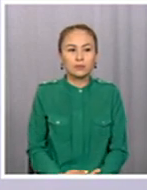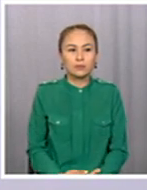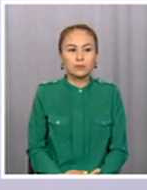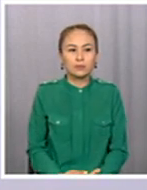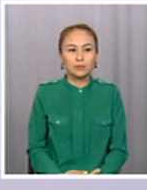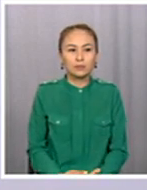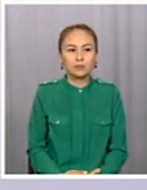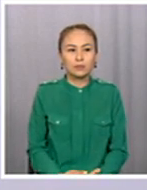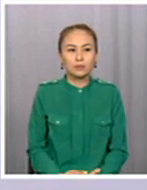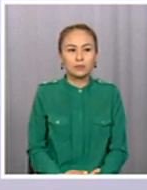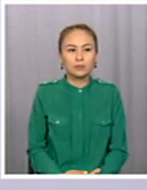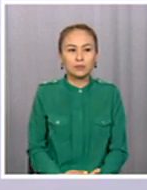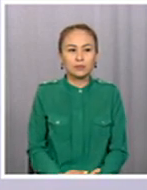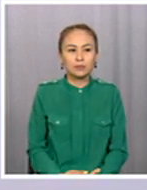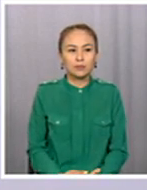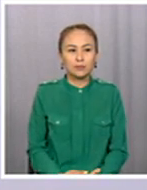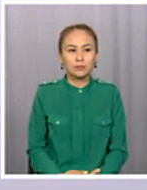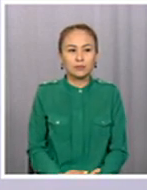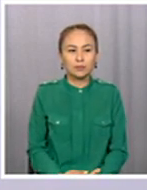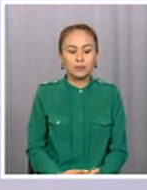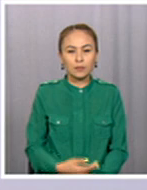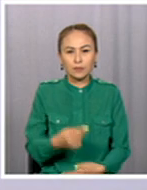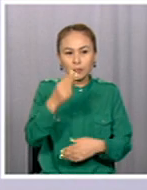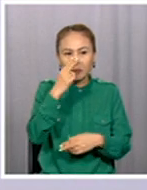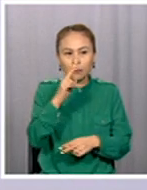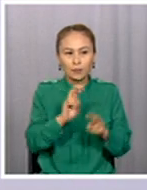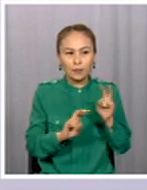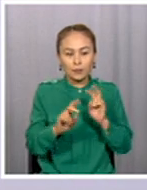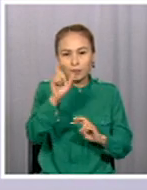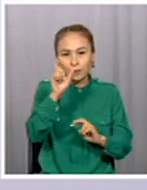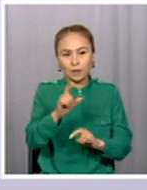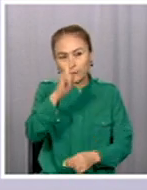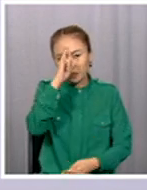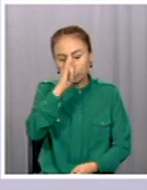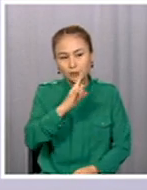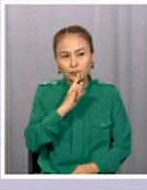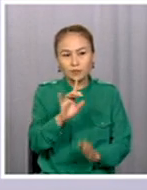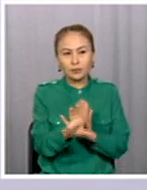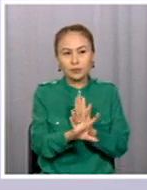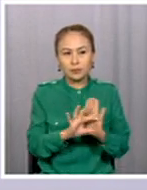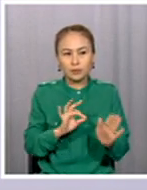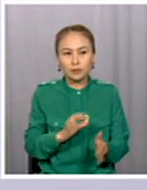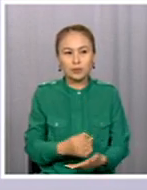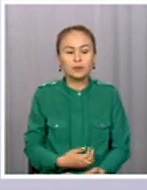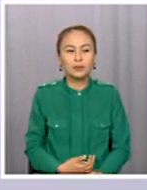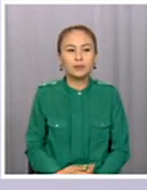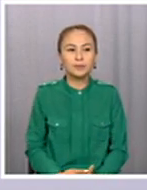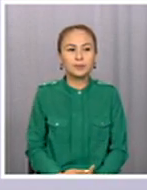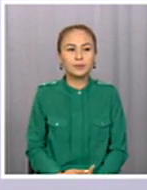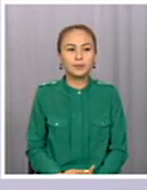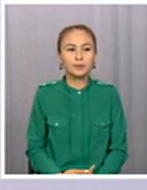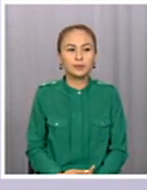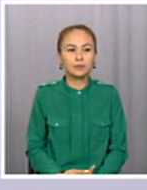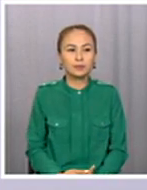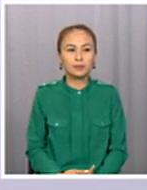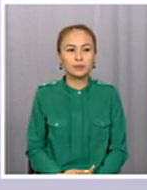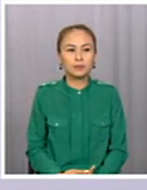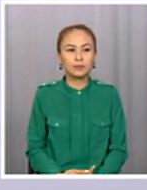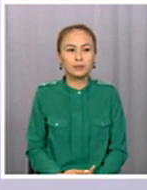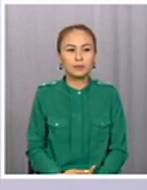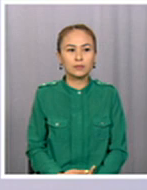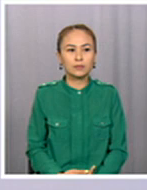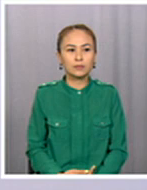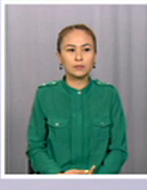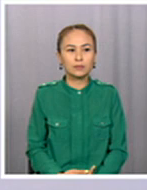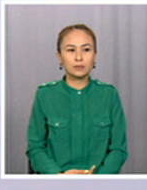бірден диаграммадан Қазақстанның бағанын табамыз, е? Және бұл жерде қарайтын болсақ, бұл жерде нақты